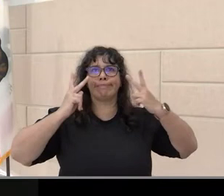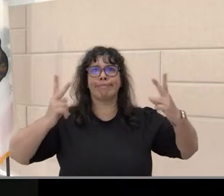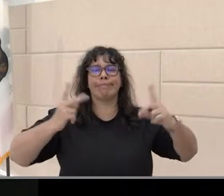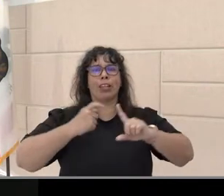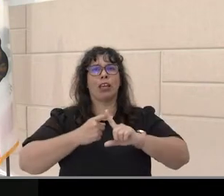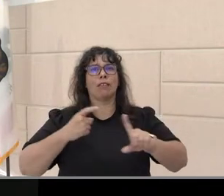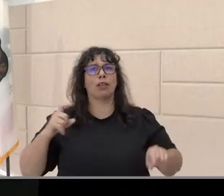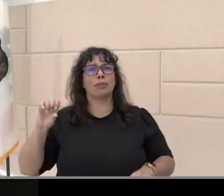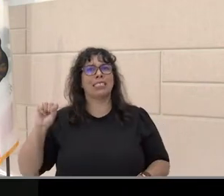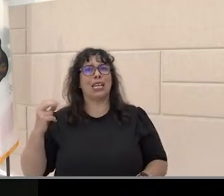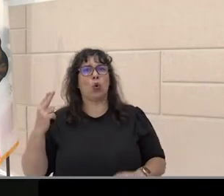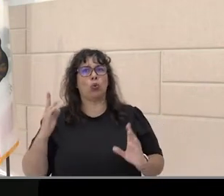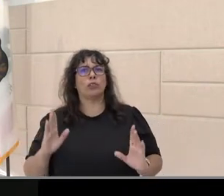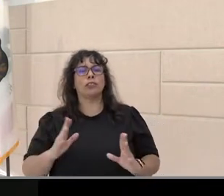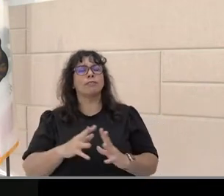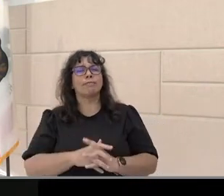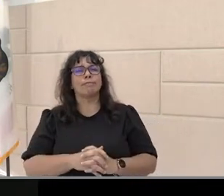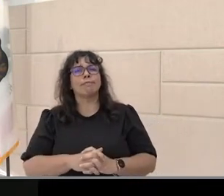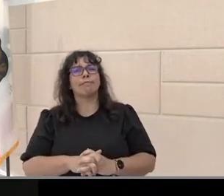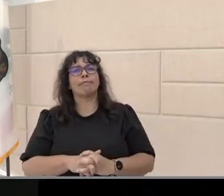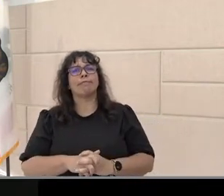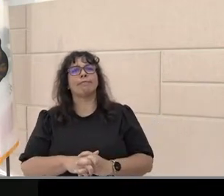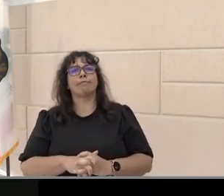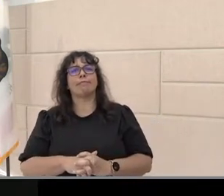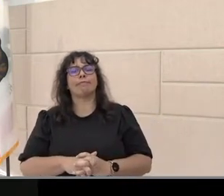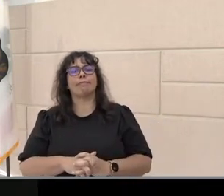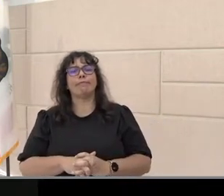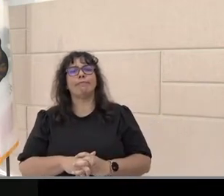រឹងមាំនៅក្នុងការធ្វើទំនាក់ទំនង